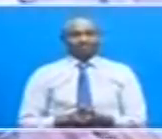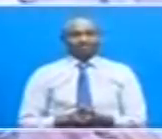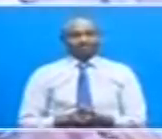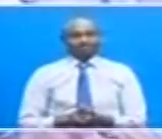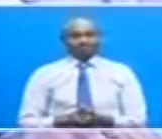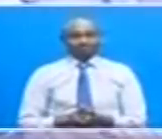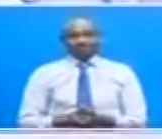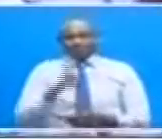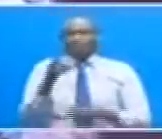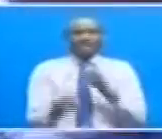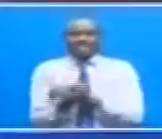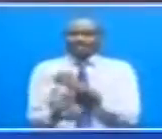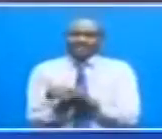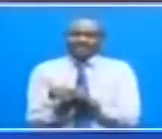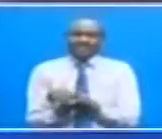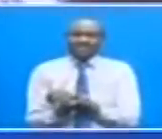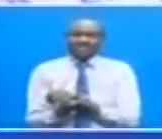Hebu tuelezee kuhusu ziara yako katika